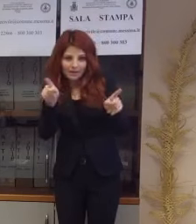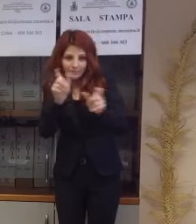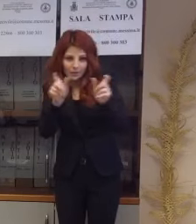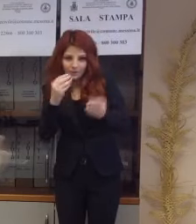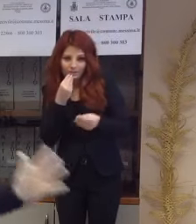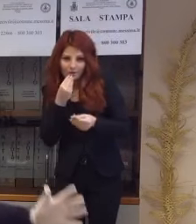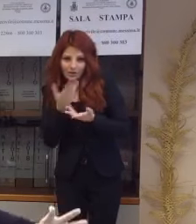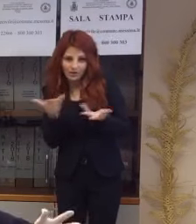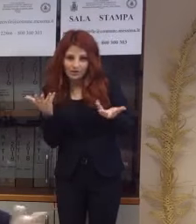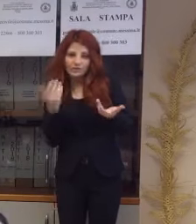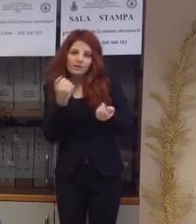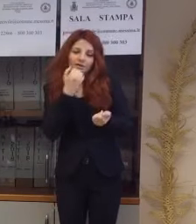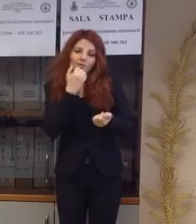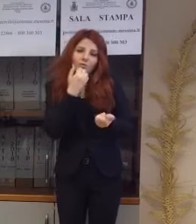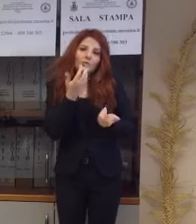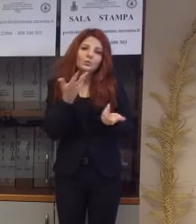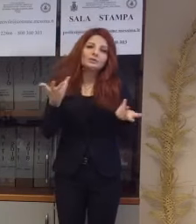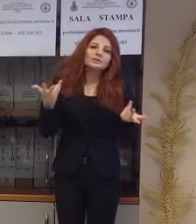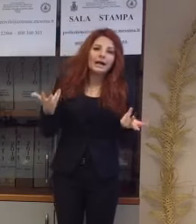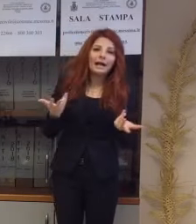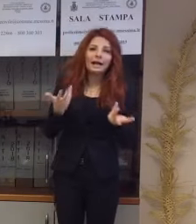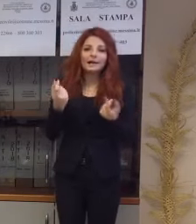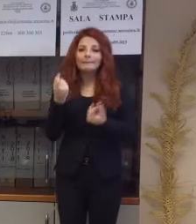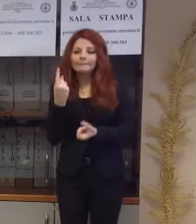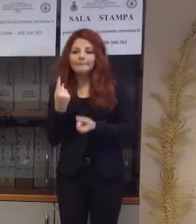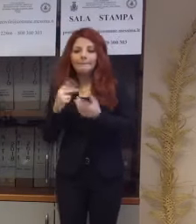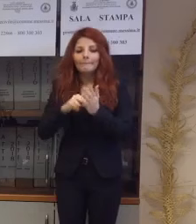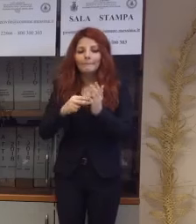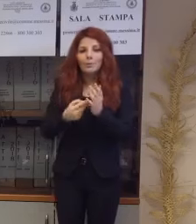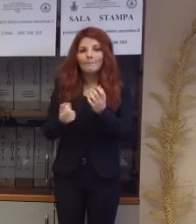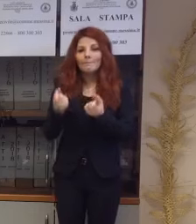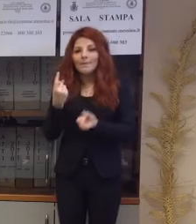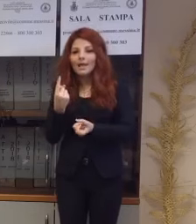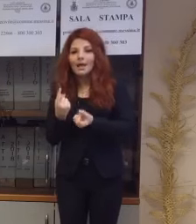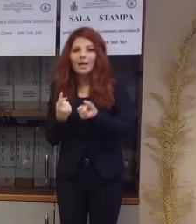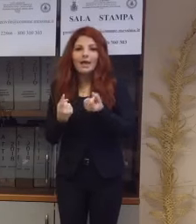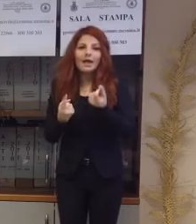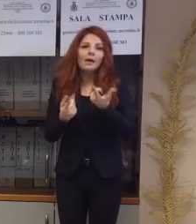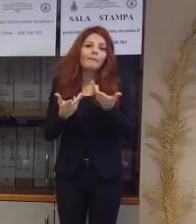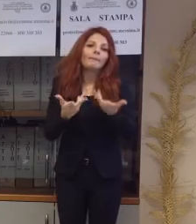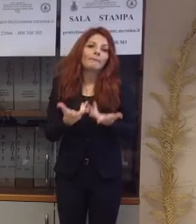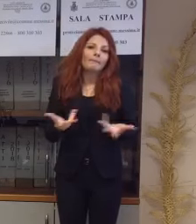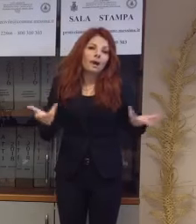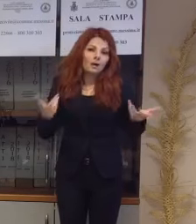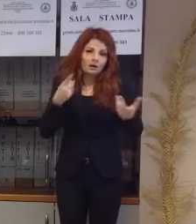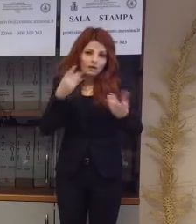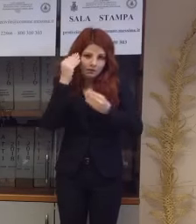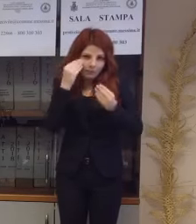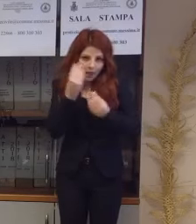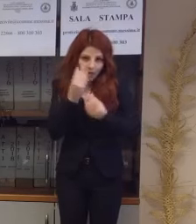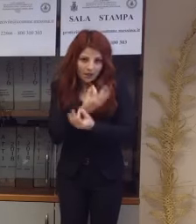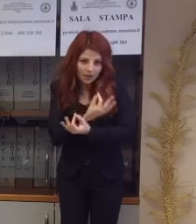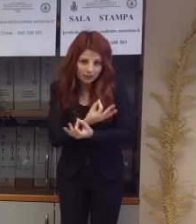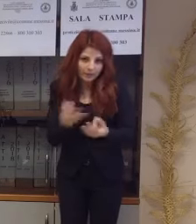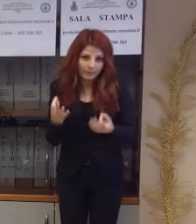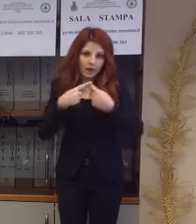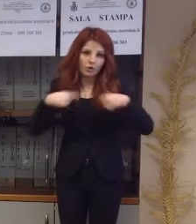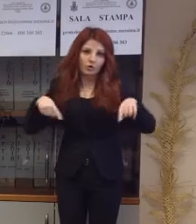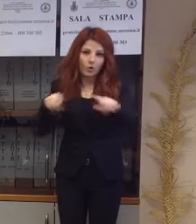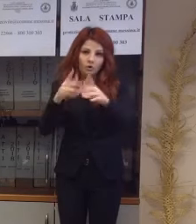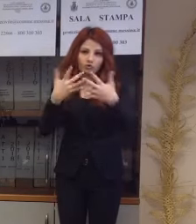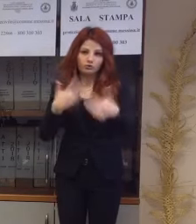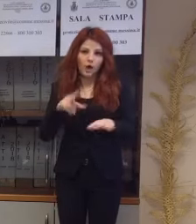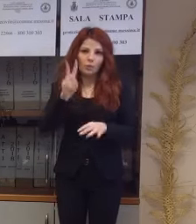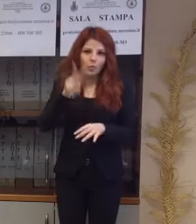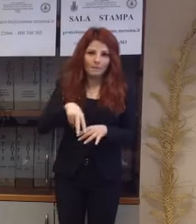scusa se c'è stata qualche disfunzione, tenete conto che noi abbiamo avuto mediamente, mi spiegavano,